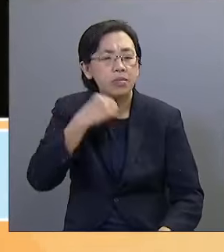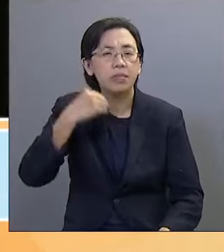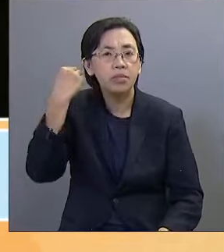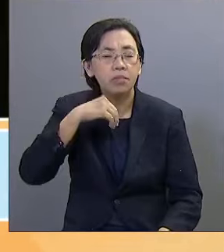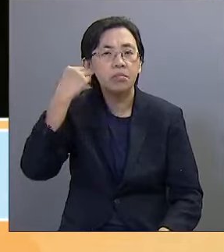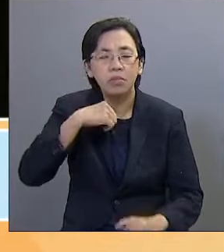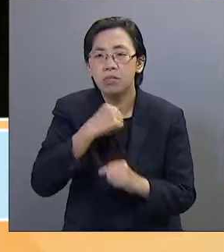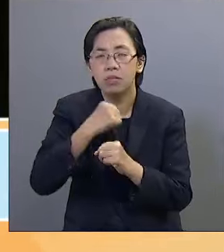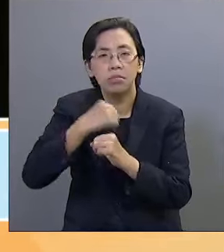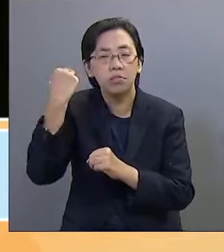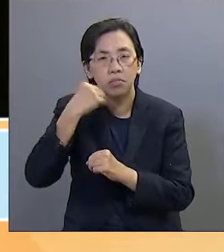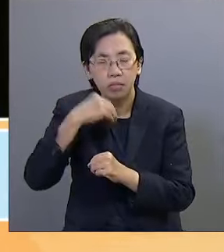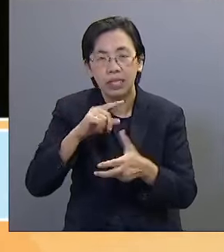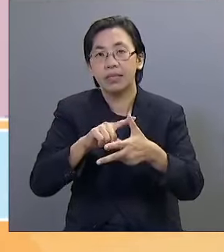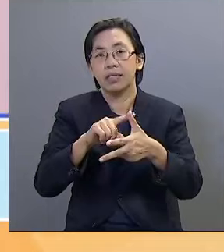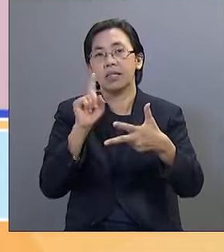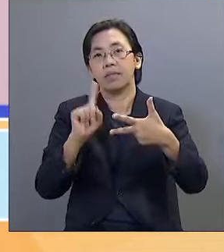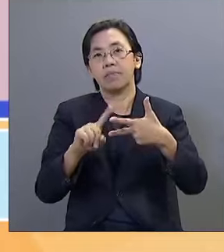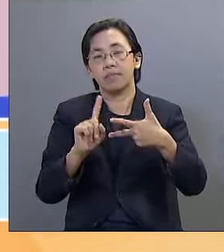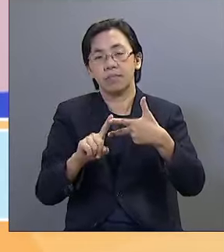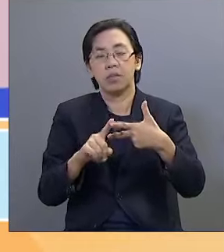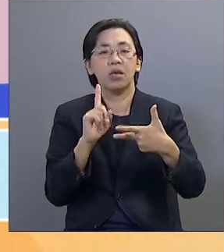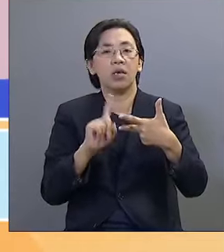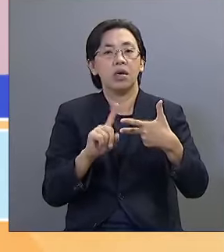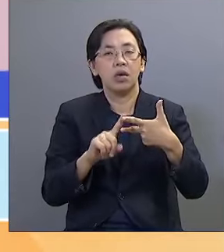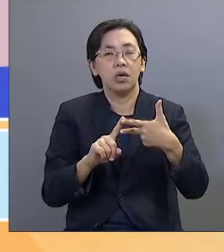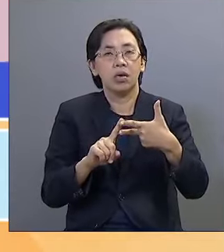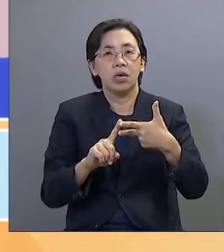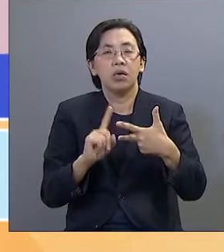ต้องทำบ่อยๆอันที่2เนี่ยนะครับอันที่2ก็คือ